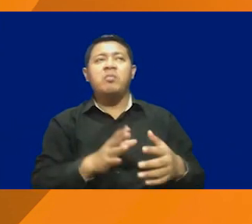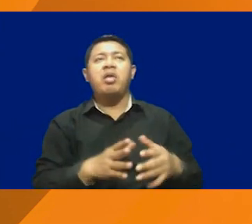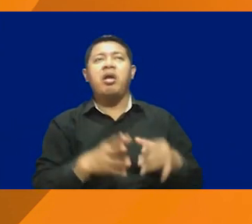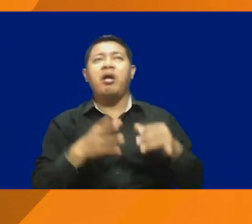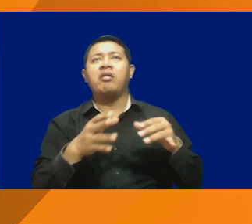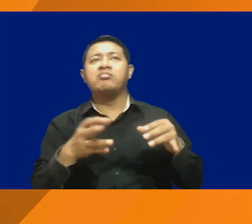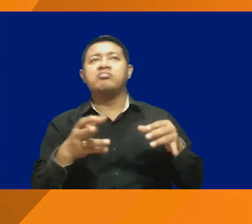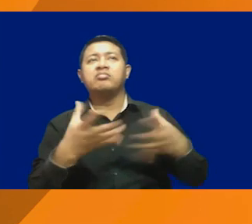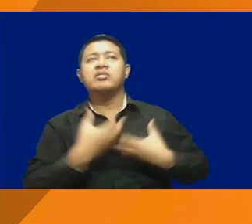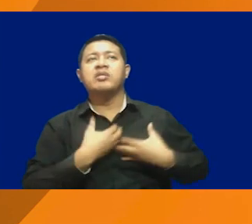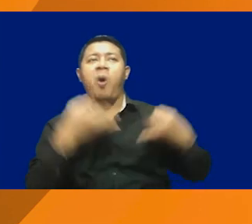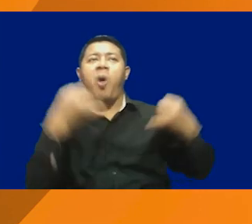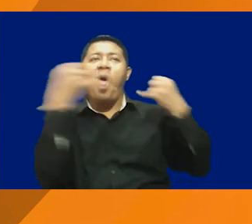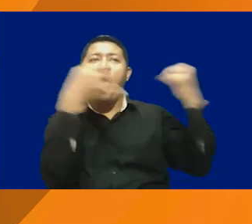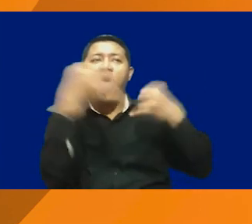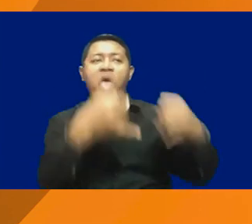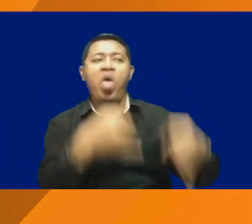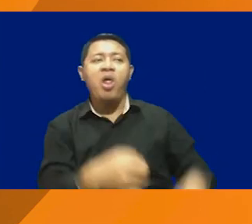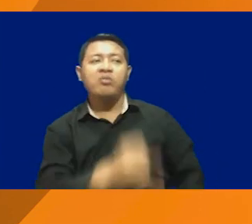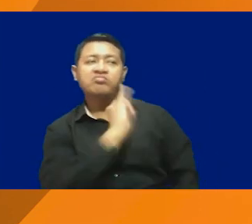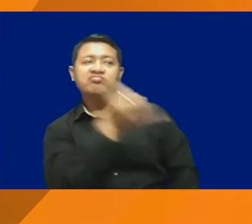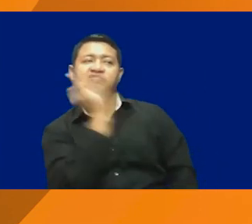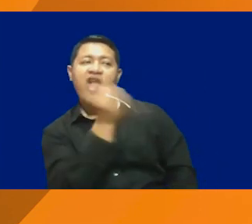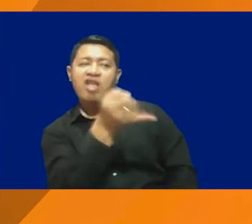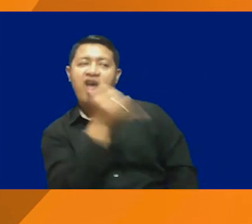Yang ada hanya cemooh,